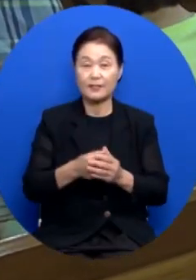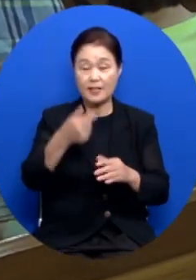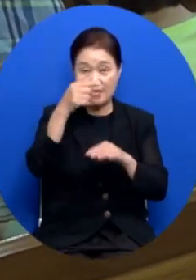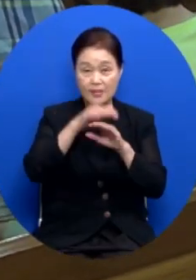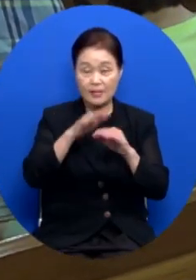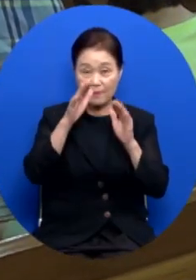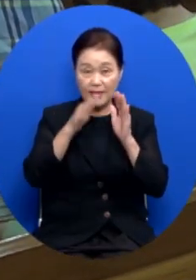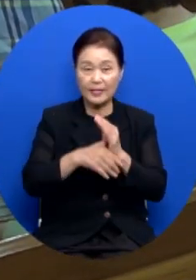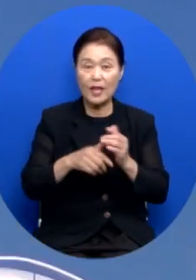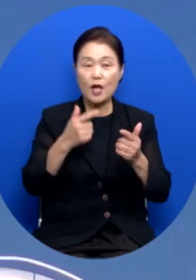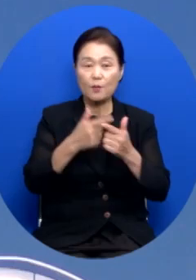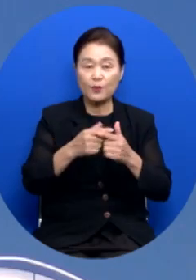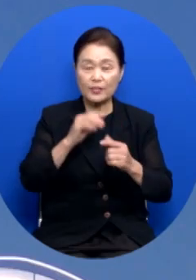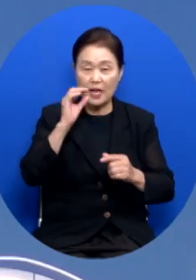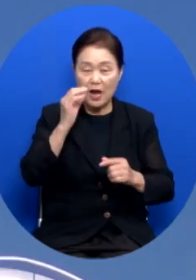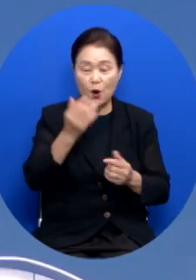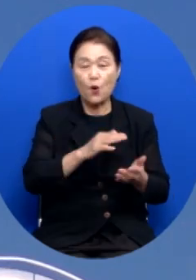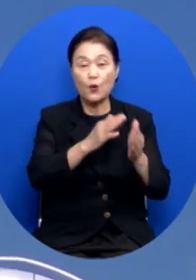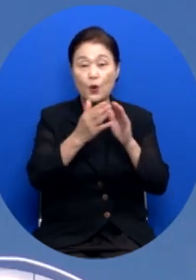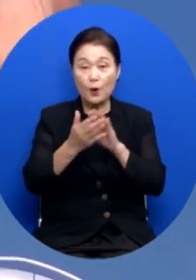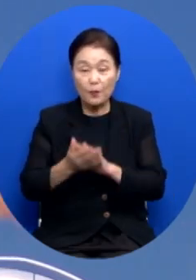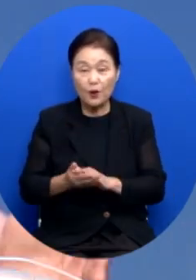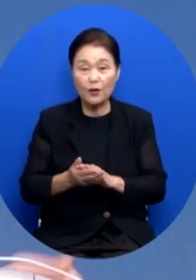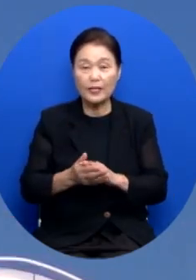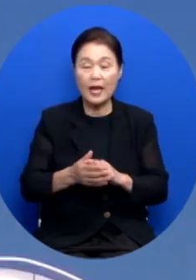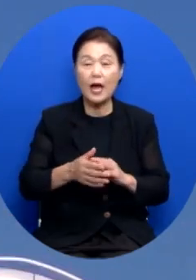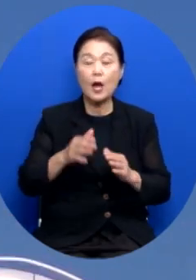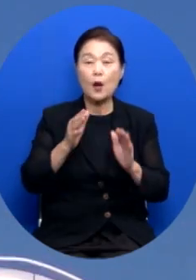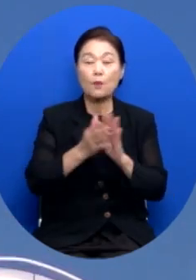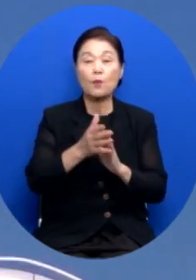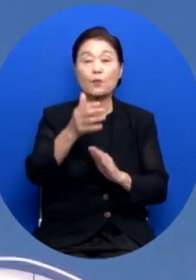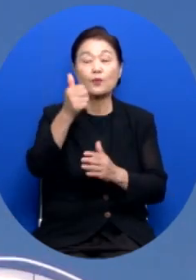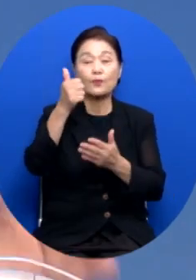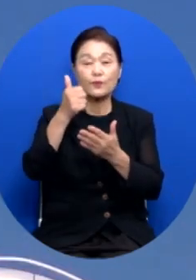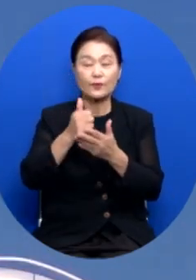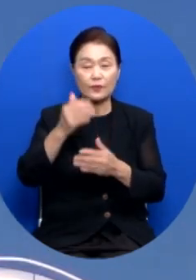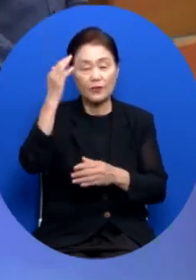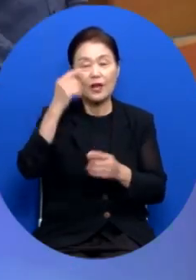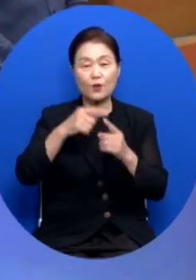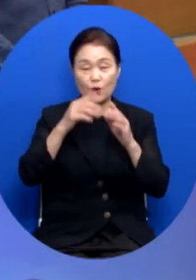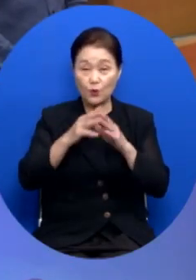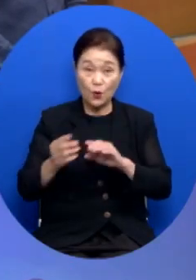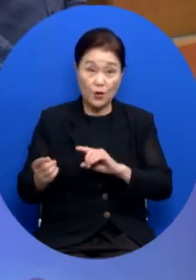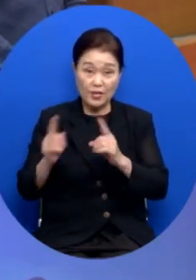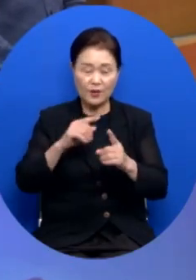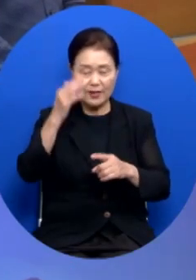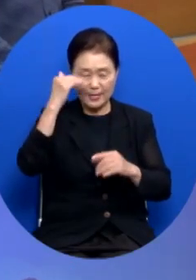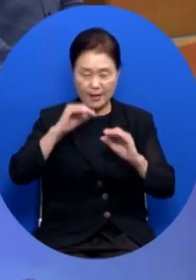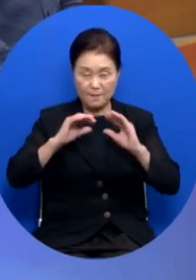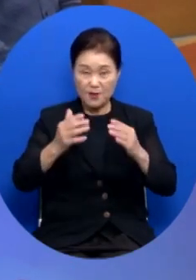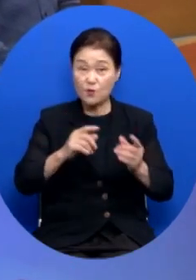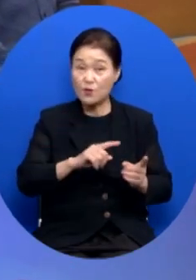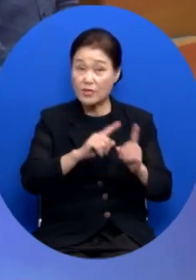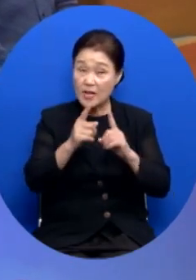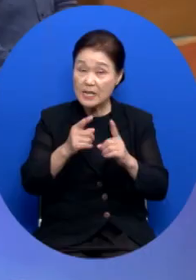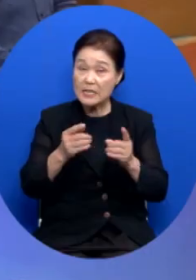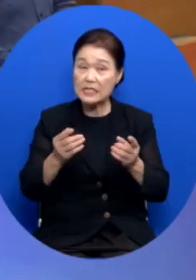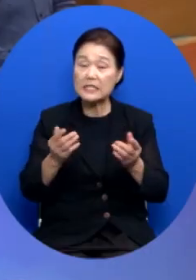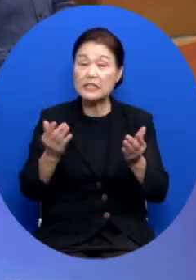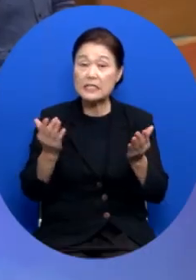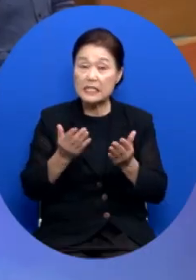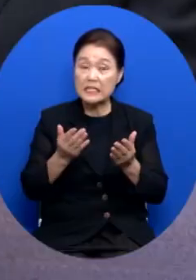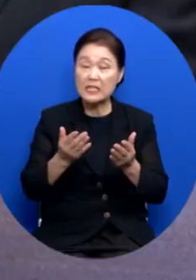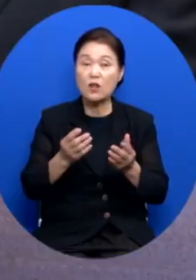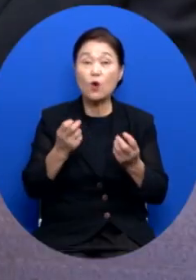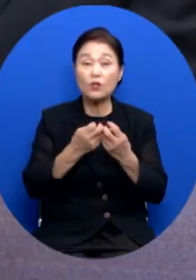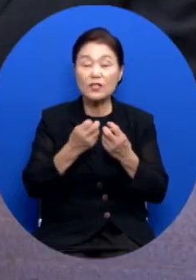예배에서 부산 성시화 운동본부 박남규 본부장은 한국교회를 살리고 대한민국을 살리는 길은 오직 기도밖에